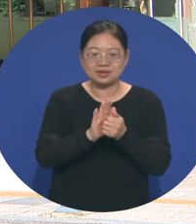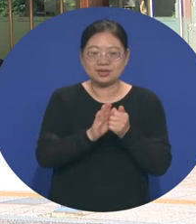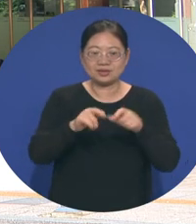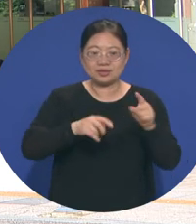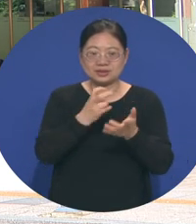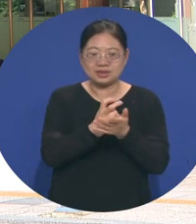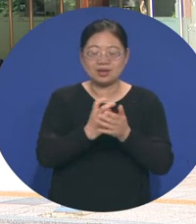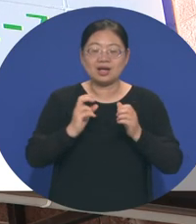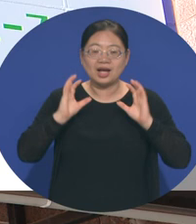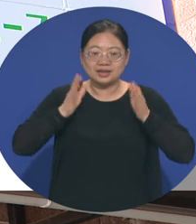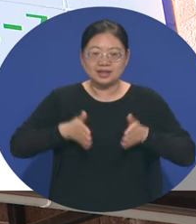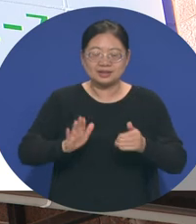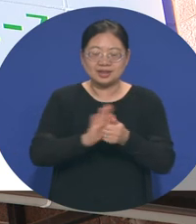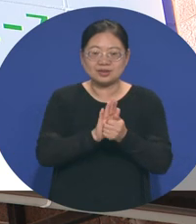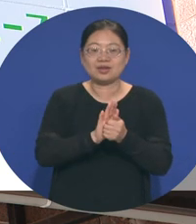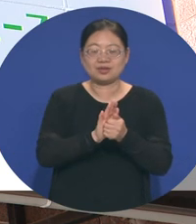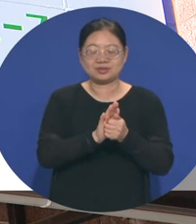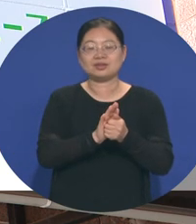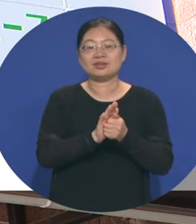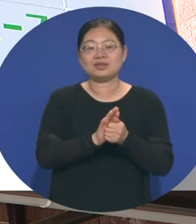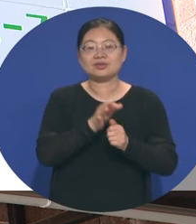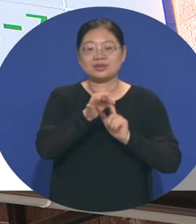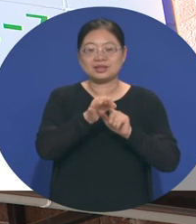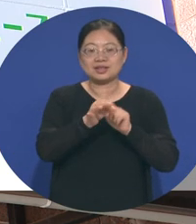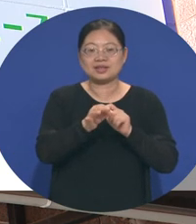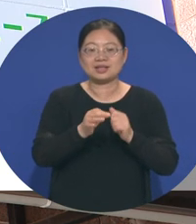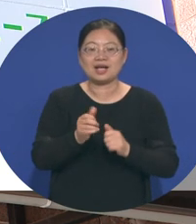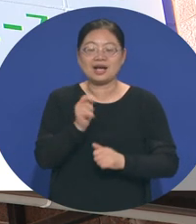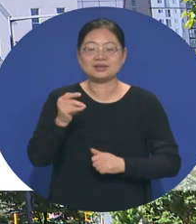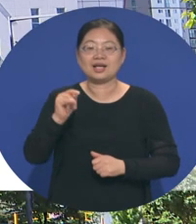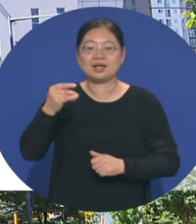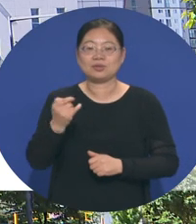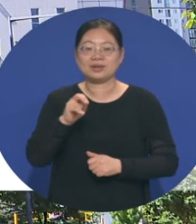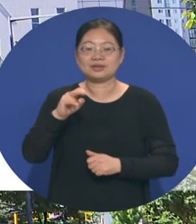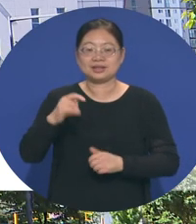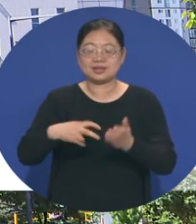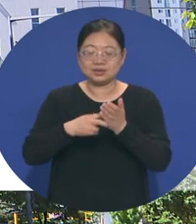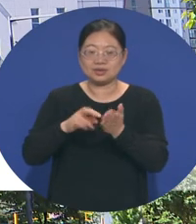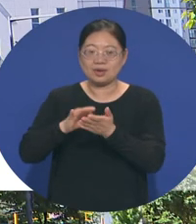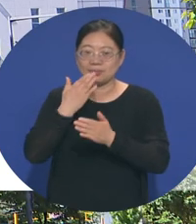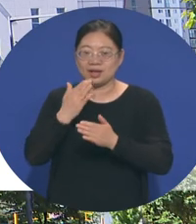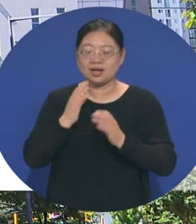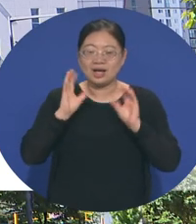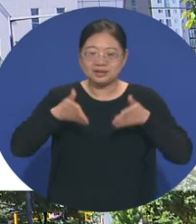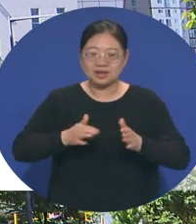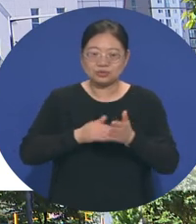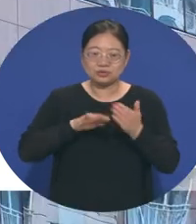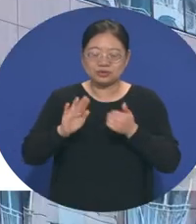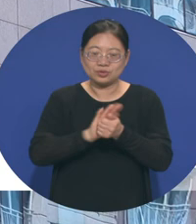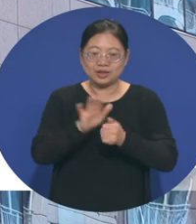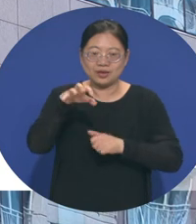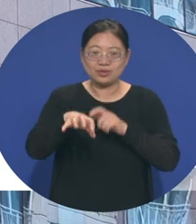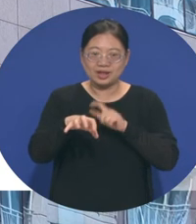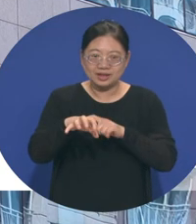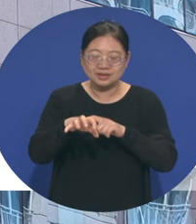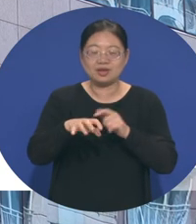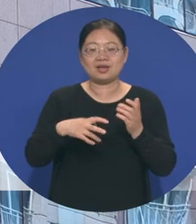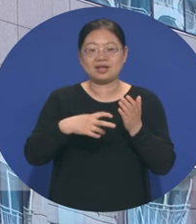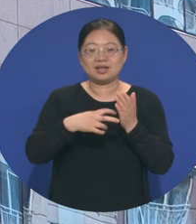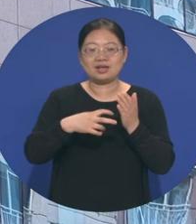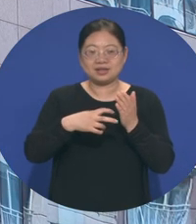정책의 하나로 출산 장려금에 한해 하나로마트에서도 지역 화폐 사용을 허용하고 산후조리원에서 지역 화폐 사용 시 지역